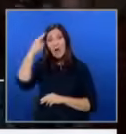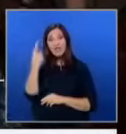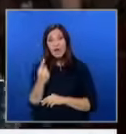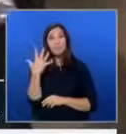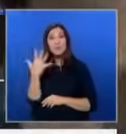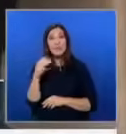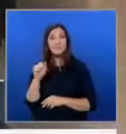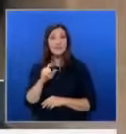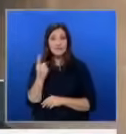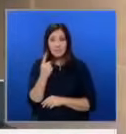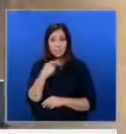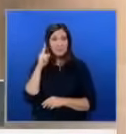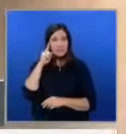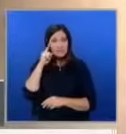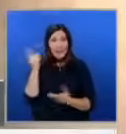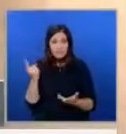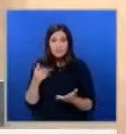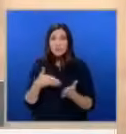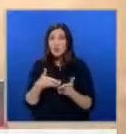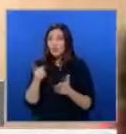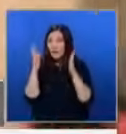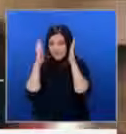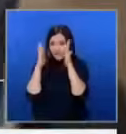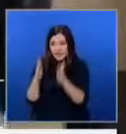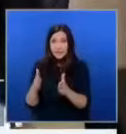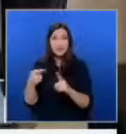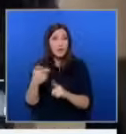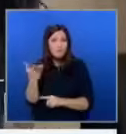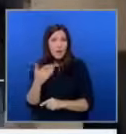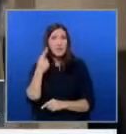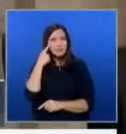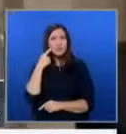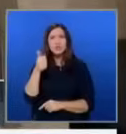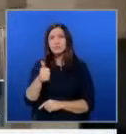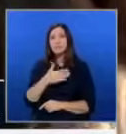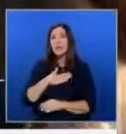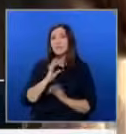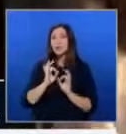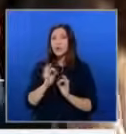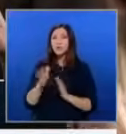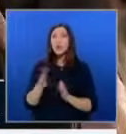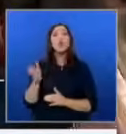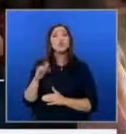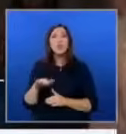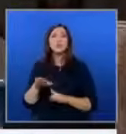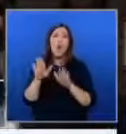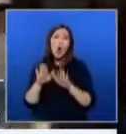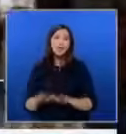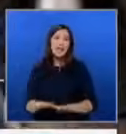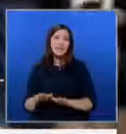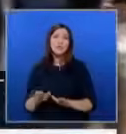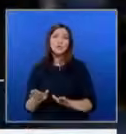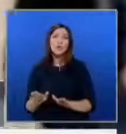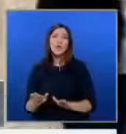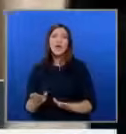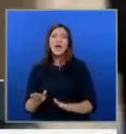формации само. Не знам защо е това фиксиране върху тях. Смятам, че с БСП, с ИТН, дори с остатъците от величие,